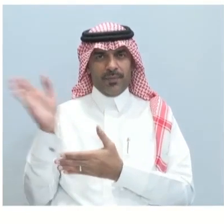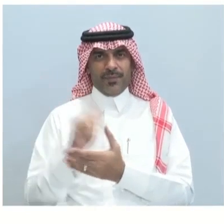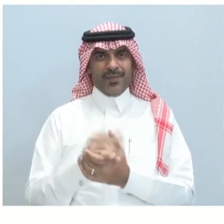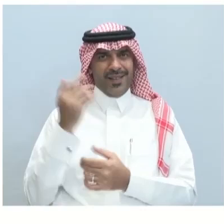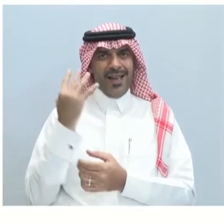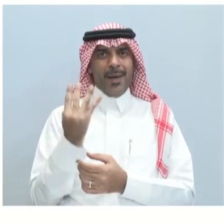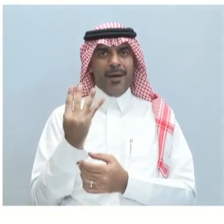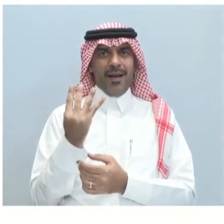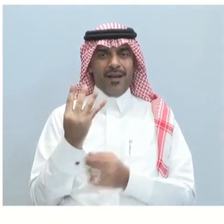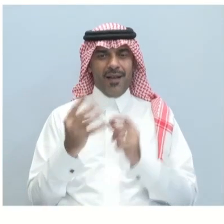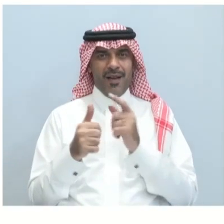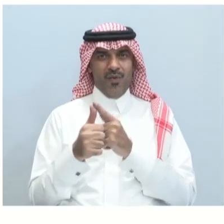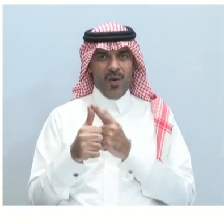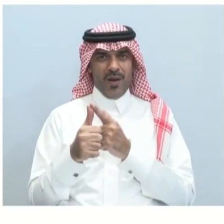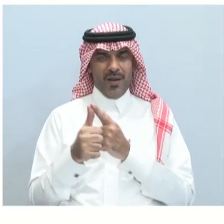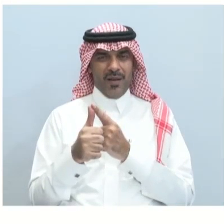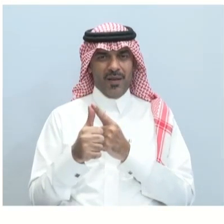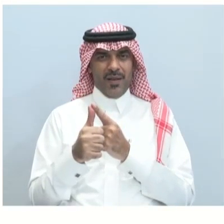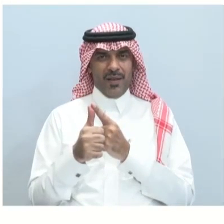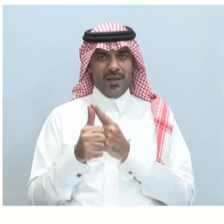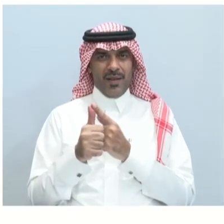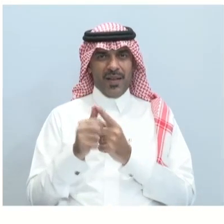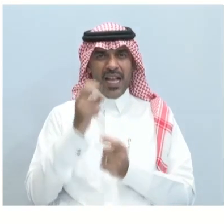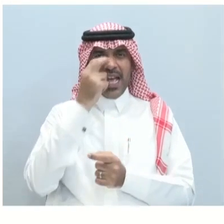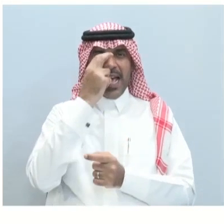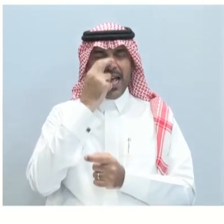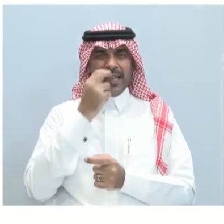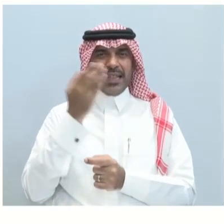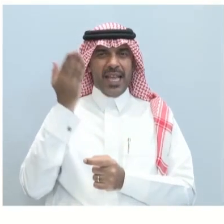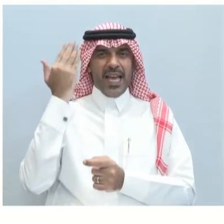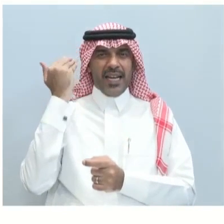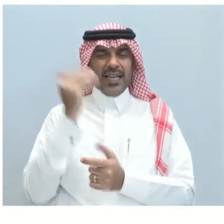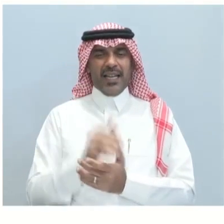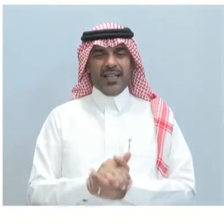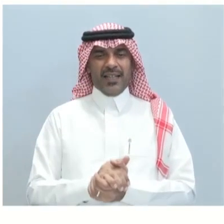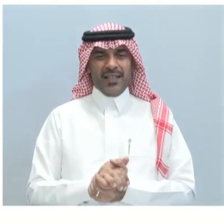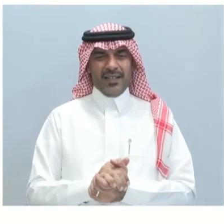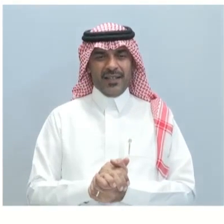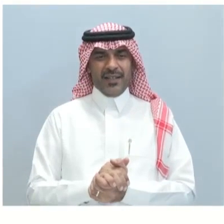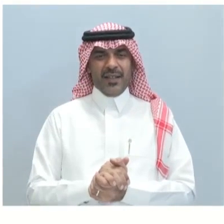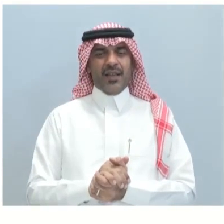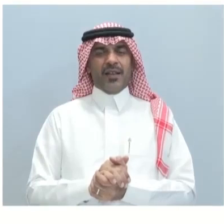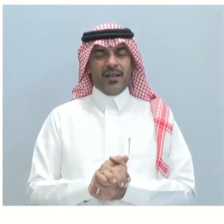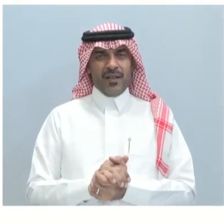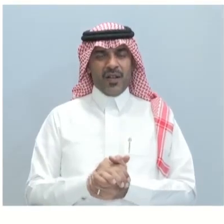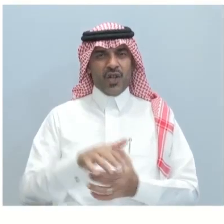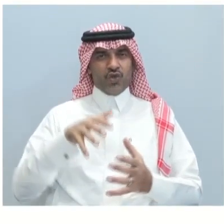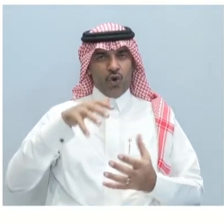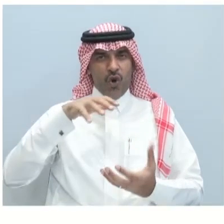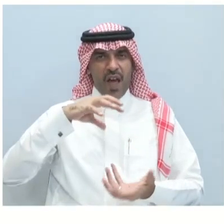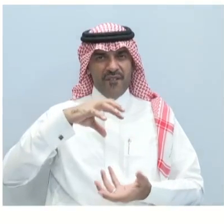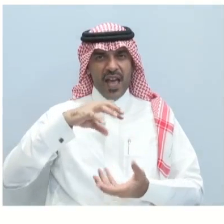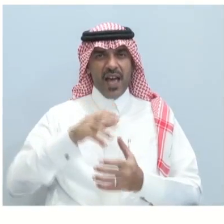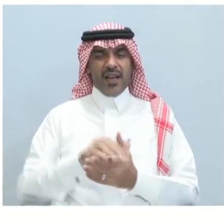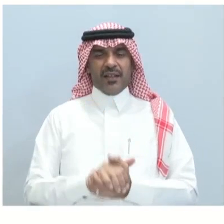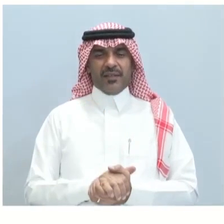احسنتم التاريخ والمختص بدراسته المؤرخ ممتاز الجغرافيا